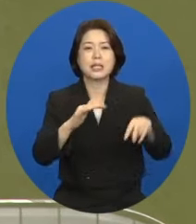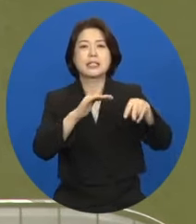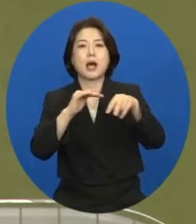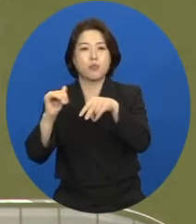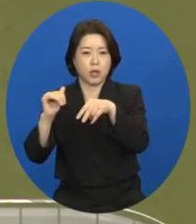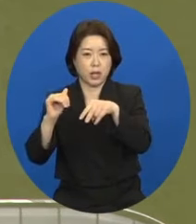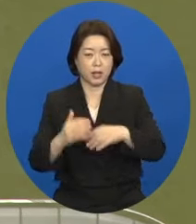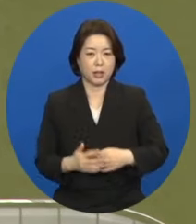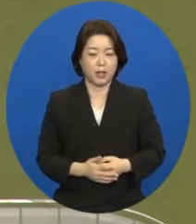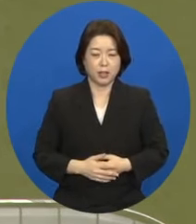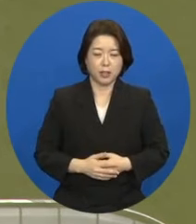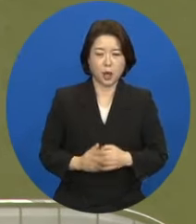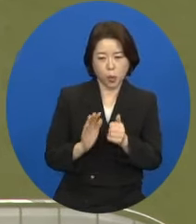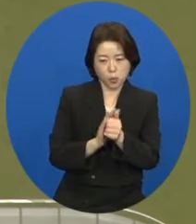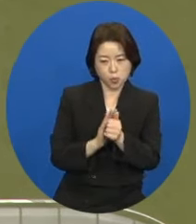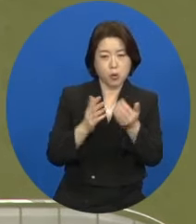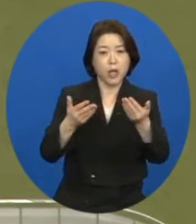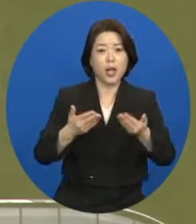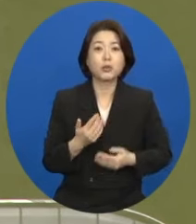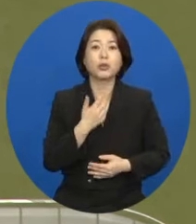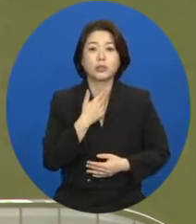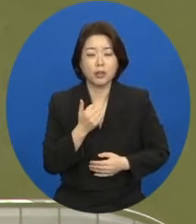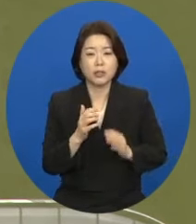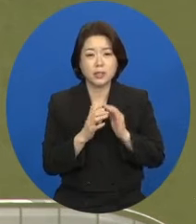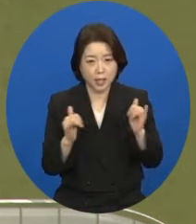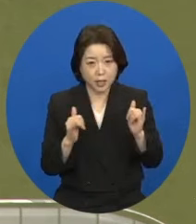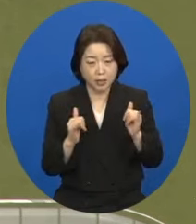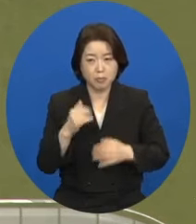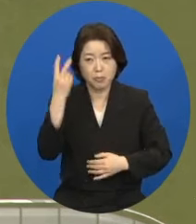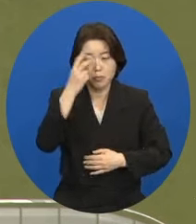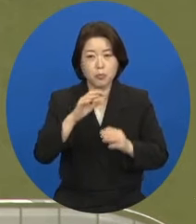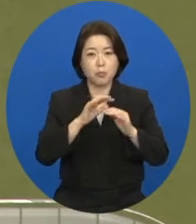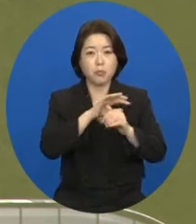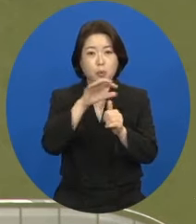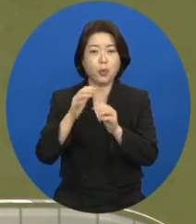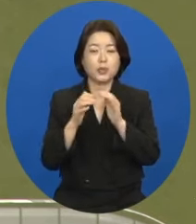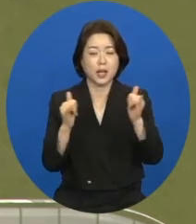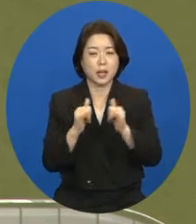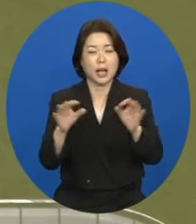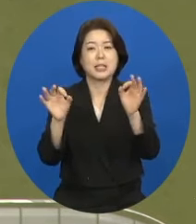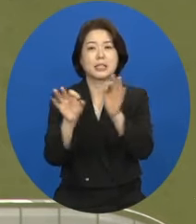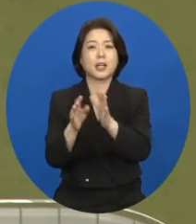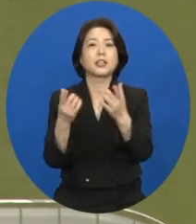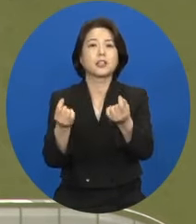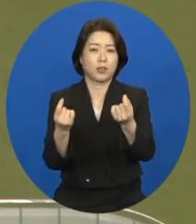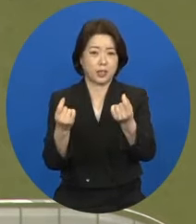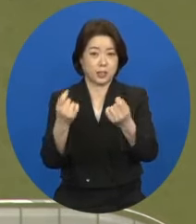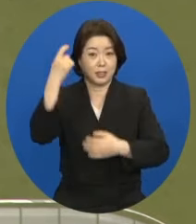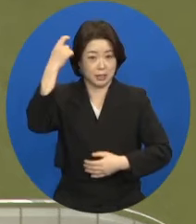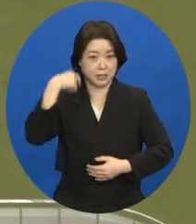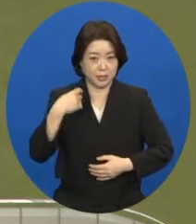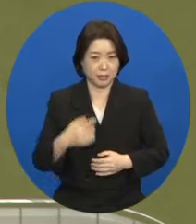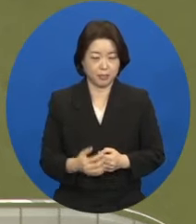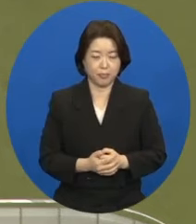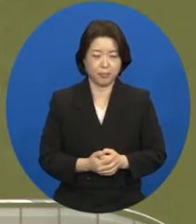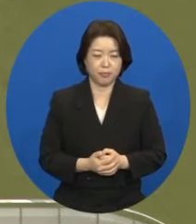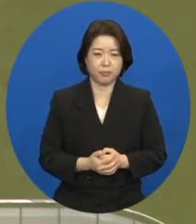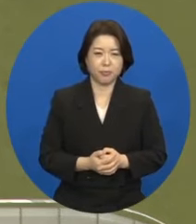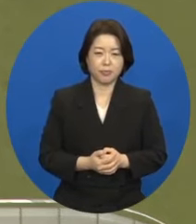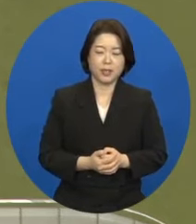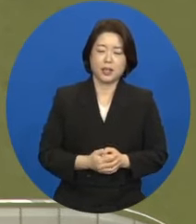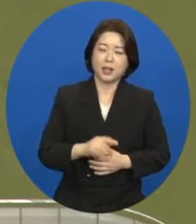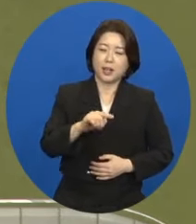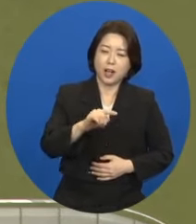베풀어줬던 자가 사무엘인데 그런 보호자가 사라진 것만 같은 것이죠. 그래서 다윗은 사울을 피하여 유다의